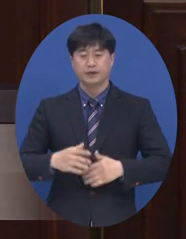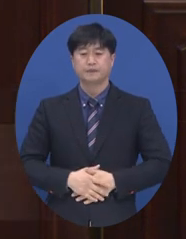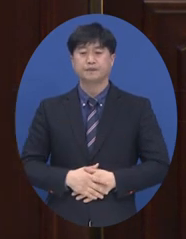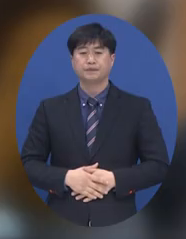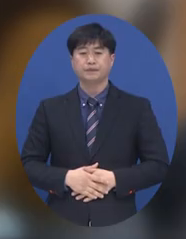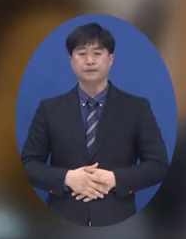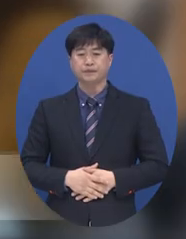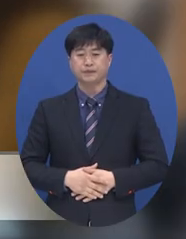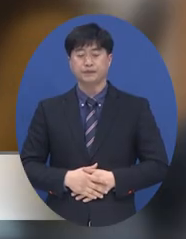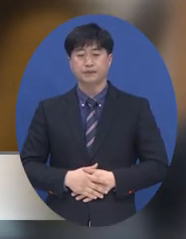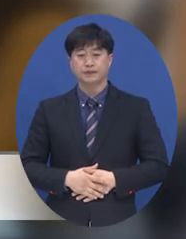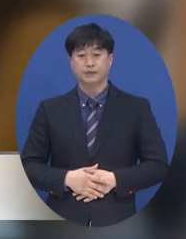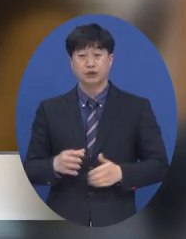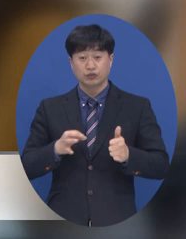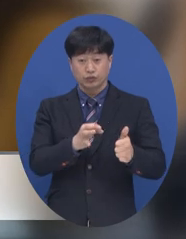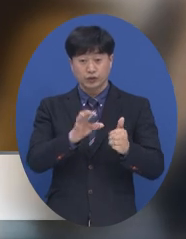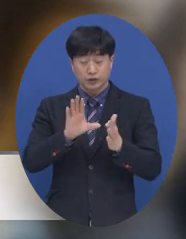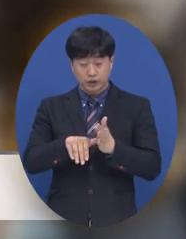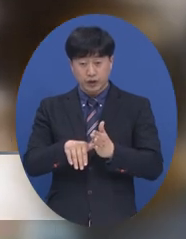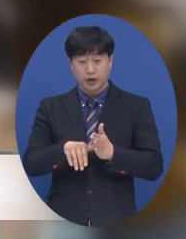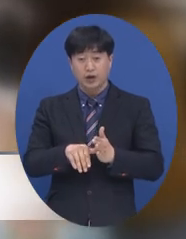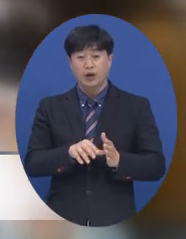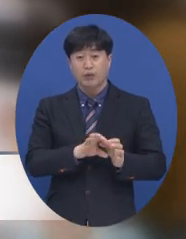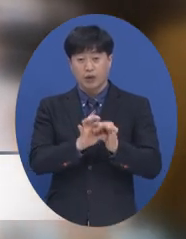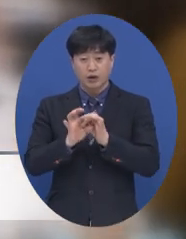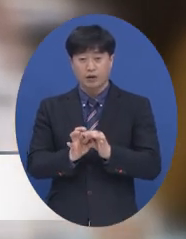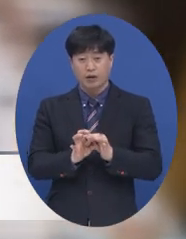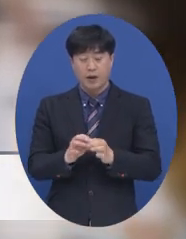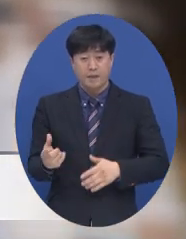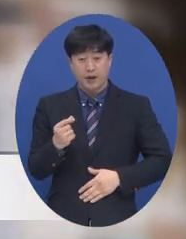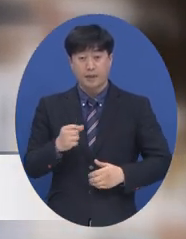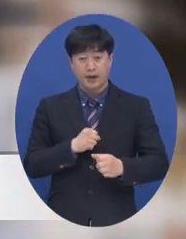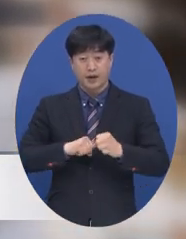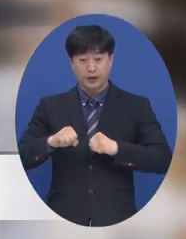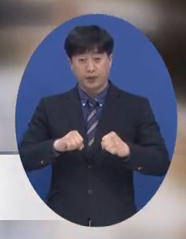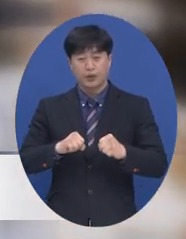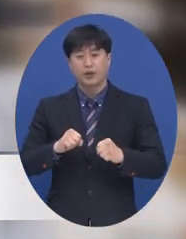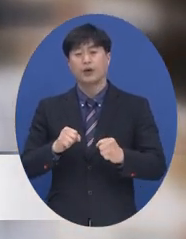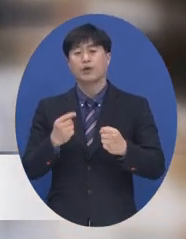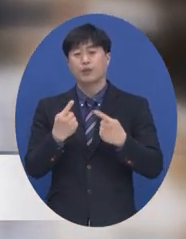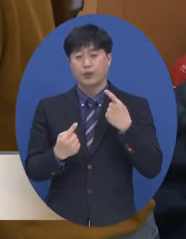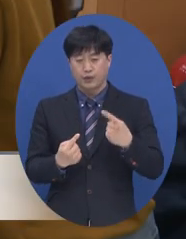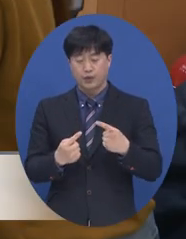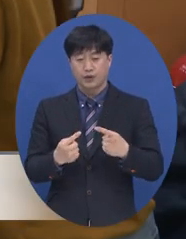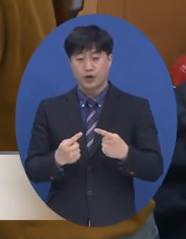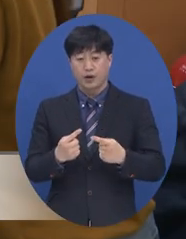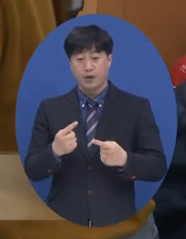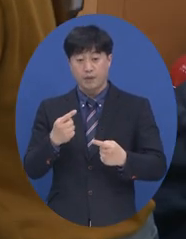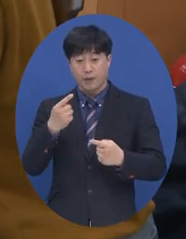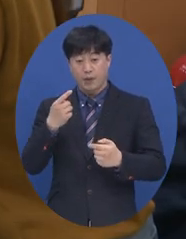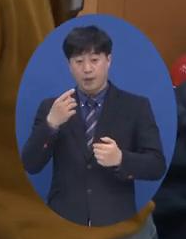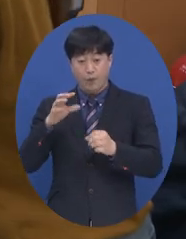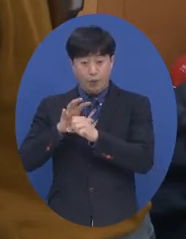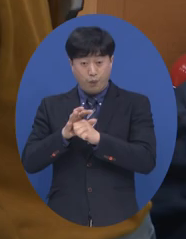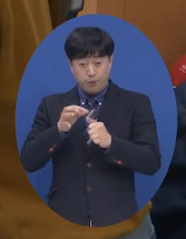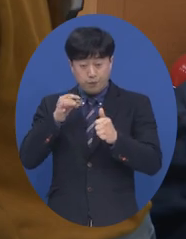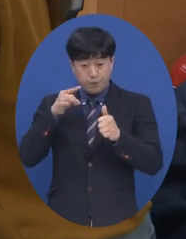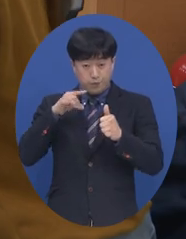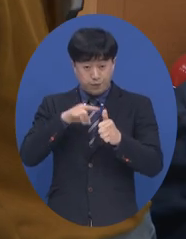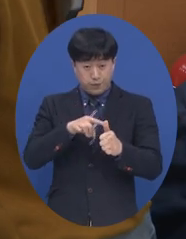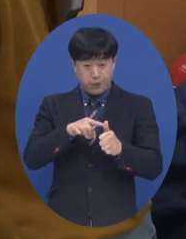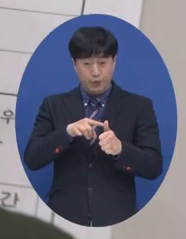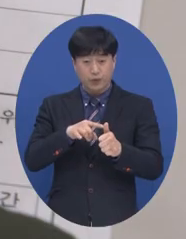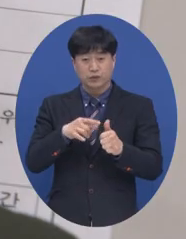바가 없습니다. 지급 시기와 관련해선 즉시 집행하기보단 확진자 증감 상황 등 여러